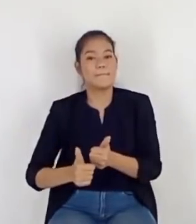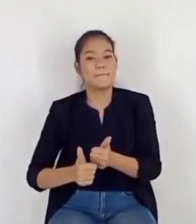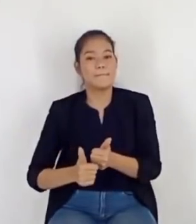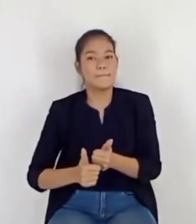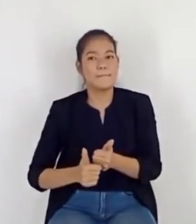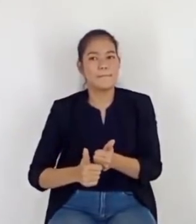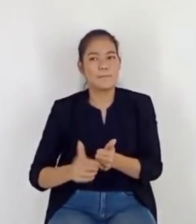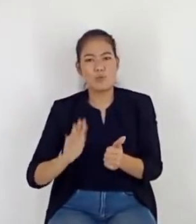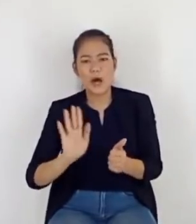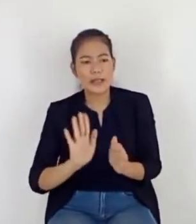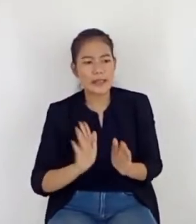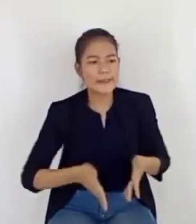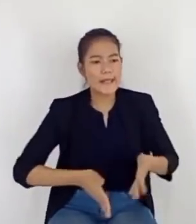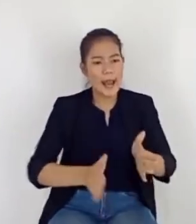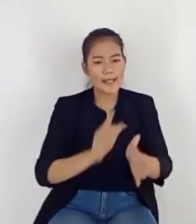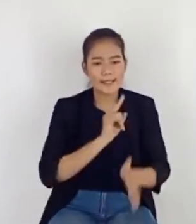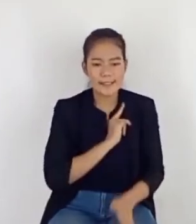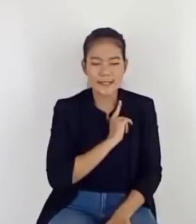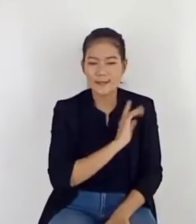jalan sendiri.